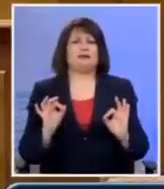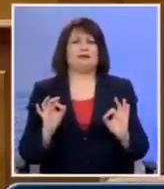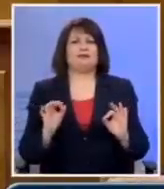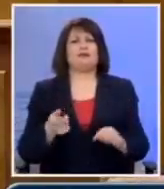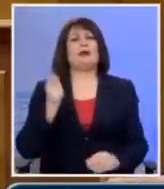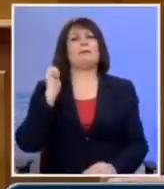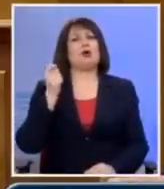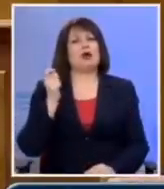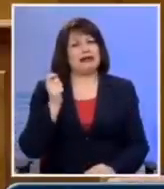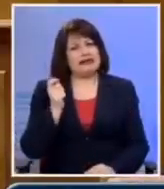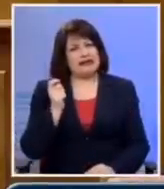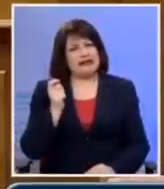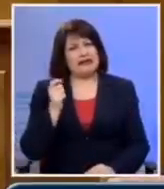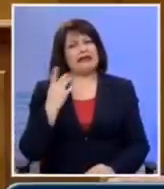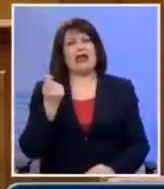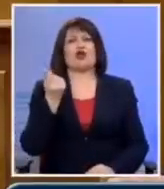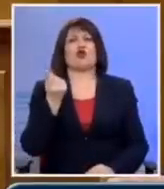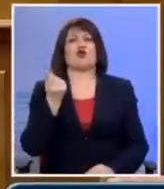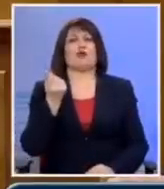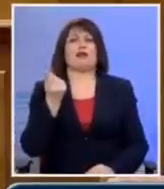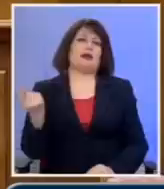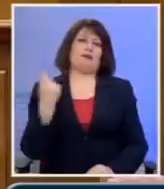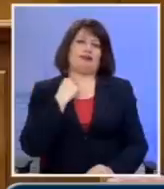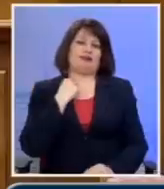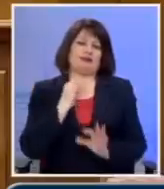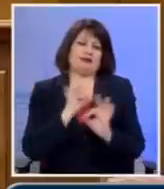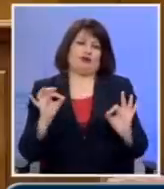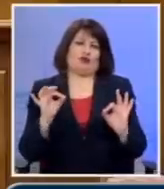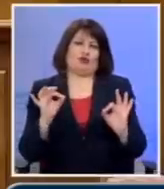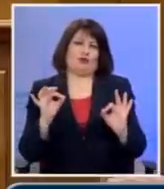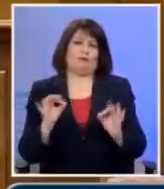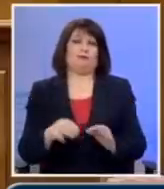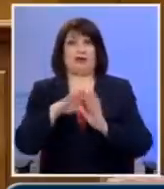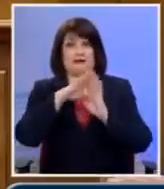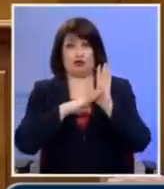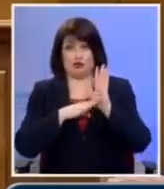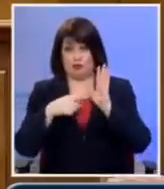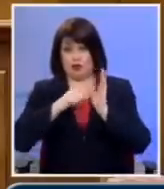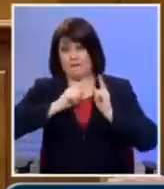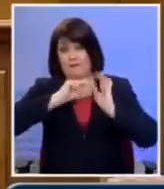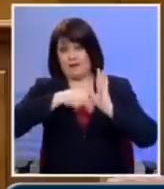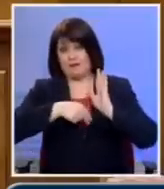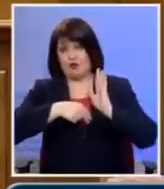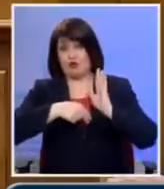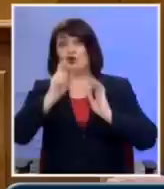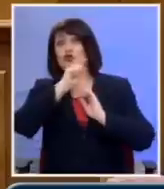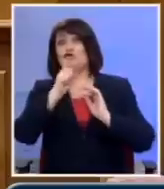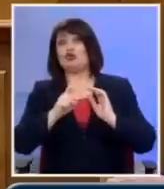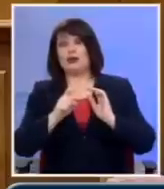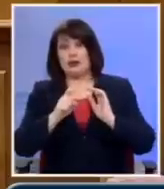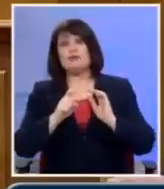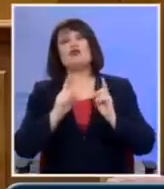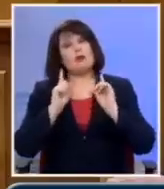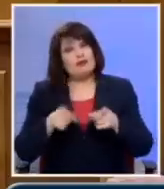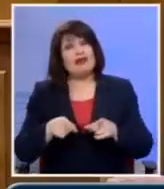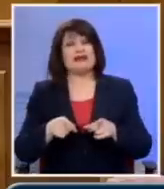πολιτική όσο και η οικονομική του αποτυχία. Το πρόγραμμα αυτό το έκρινε η ζωή,